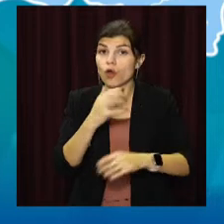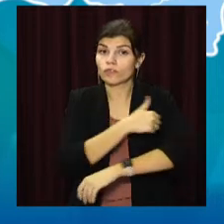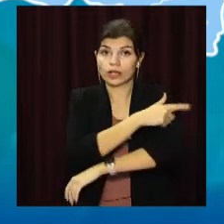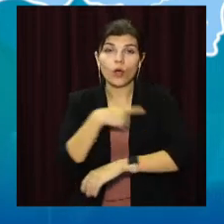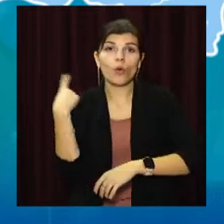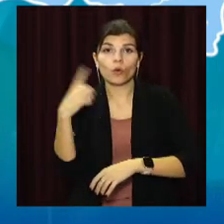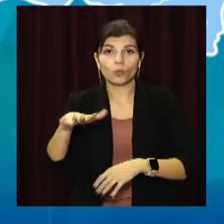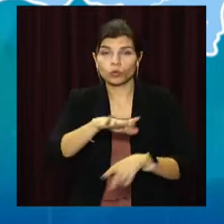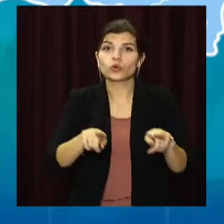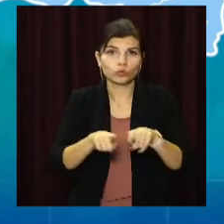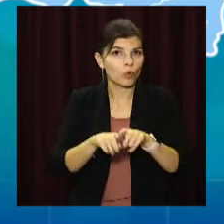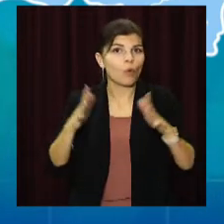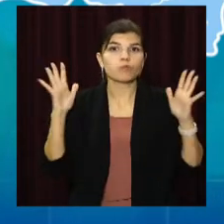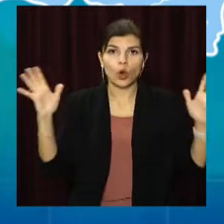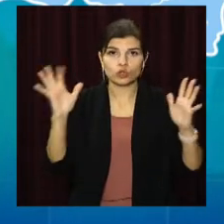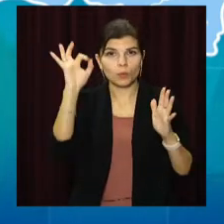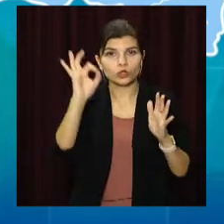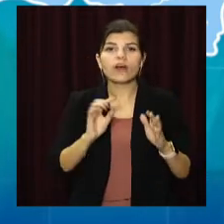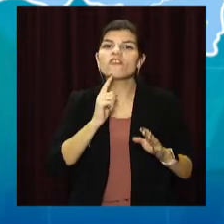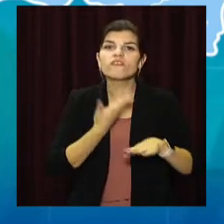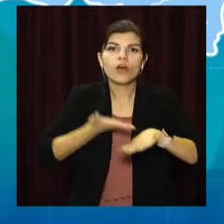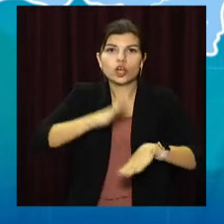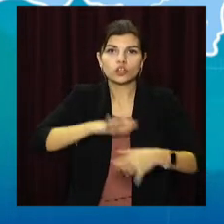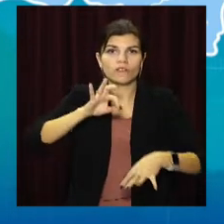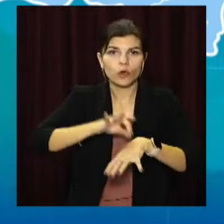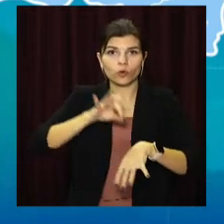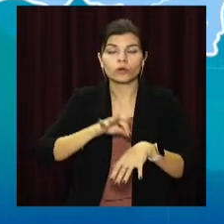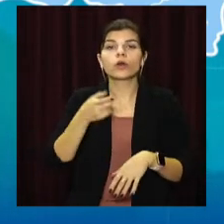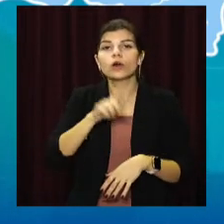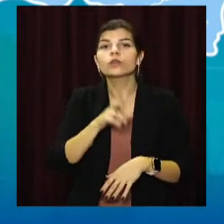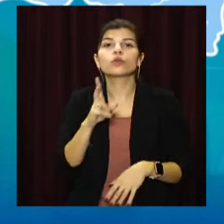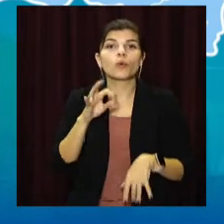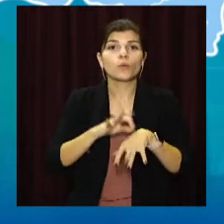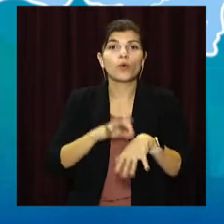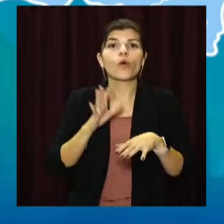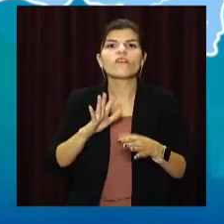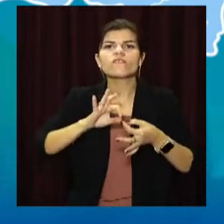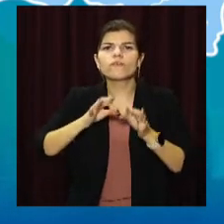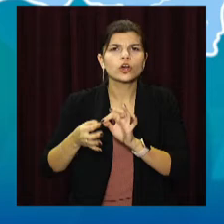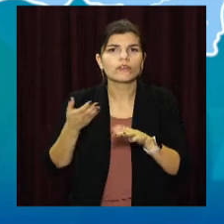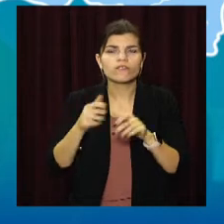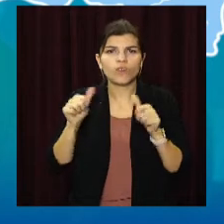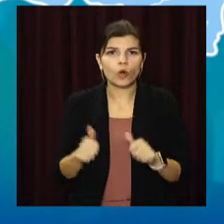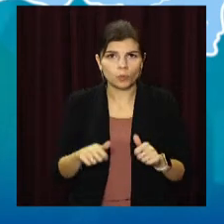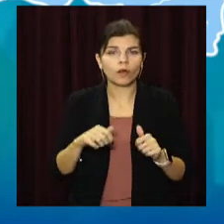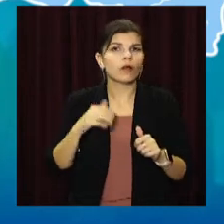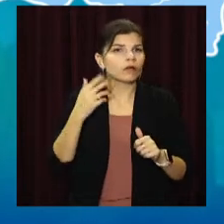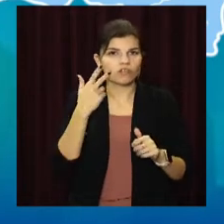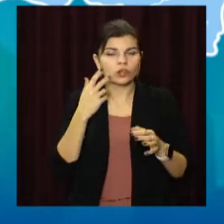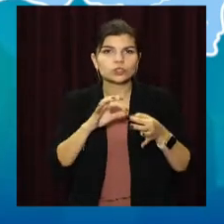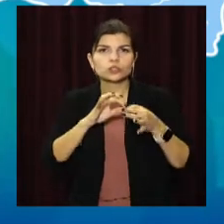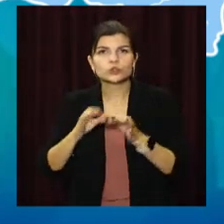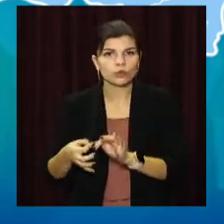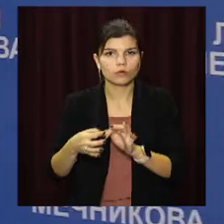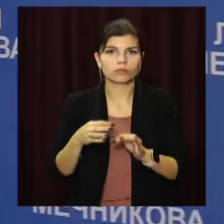лікарнях області все ще великий відсоток важкохворих. Крім того, тим, хто перехворів у важкій формі, не уникнути ускладнень,